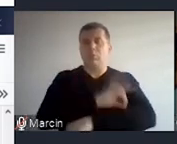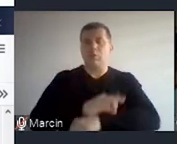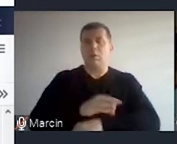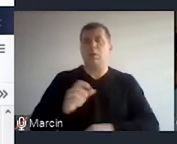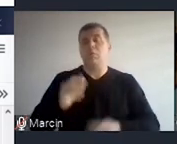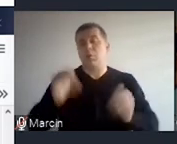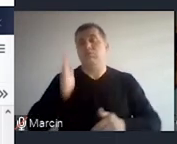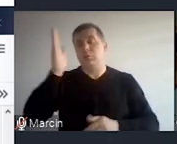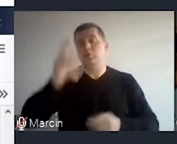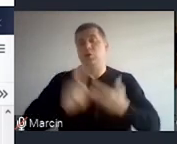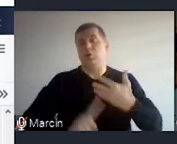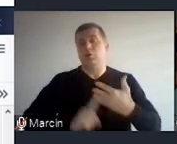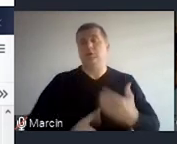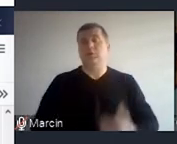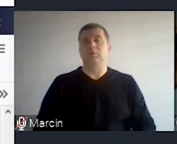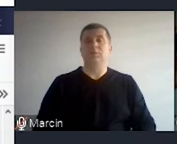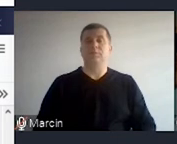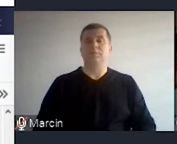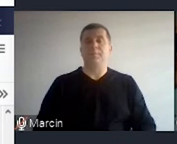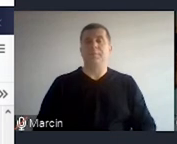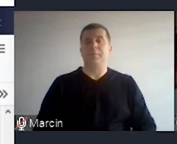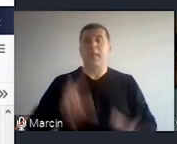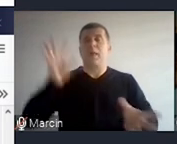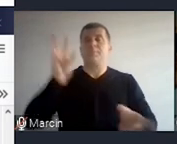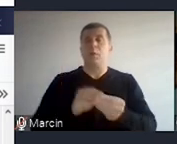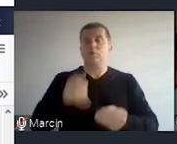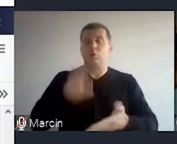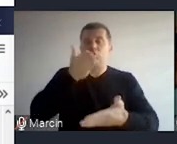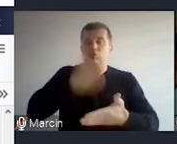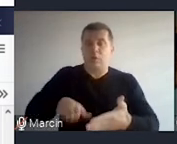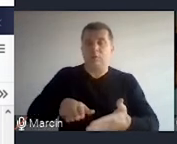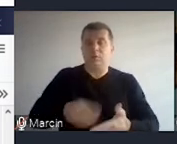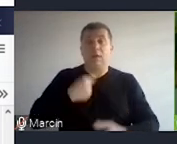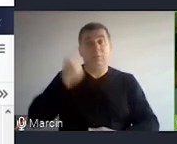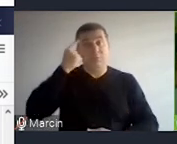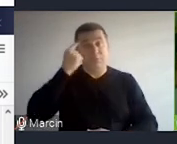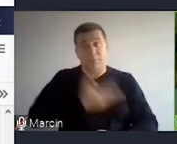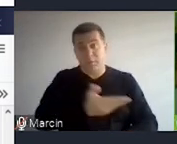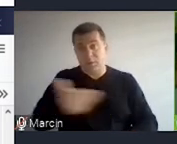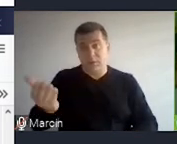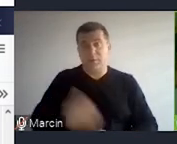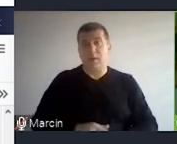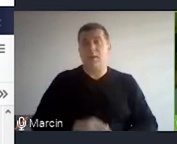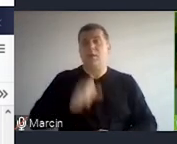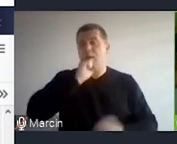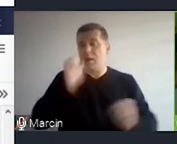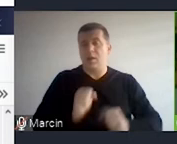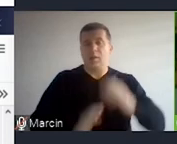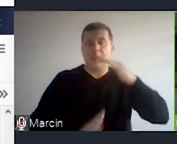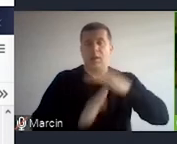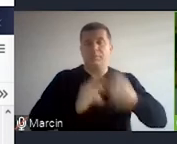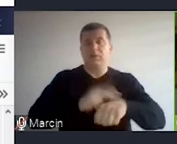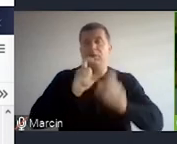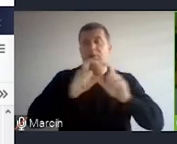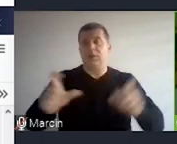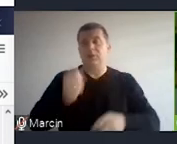je rozliczać. Drodzy, podsumowując tę część, przypominam wam, że ani limit czasu